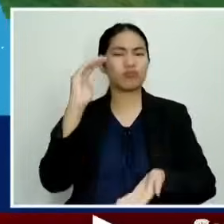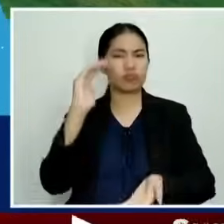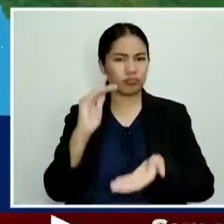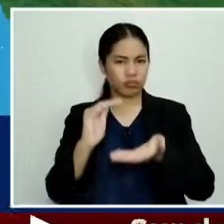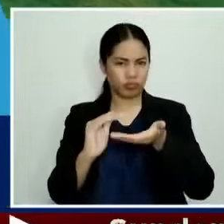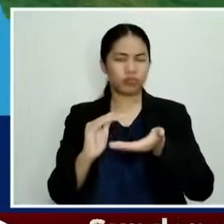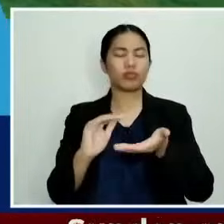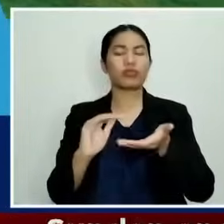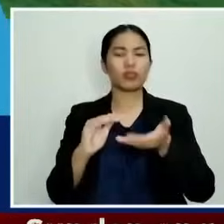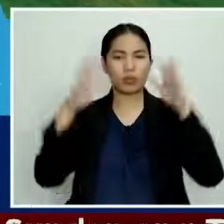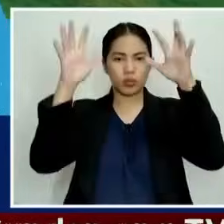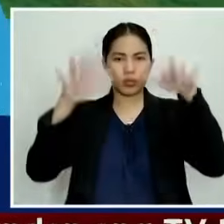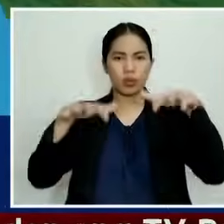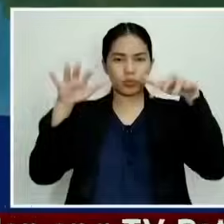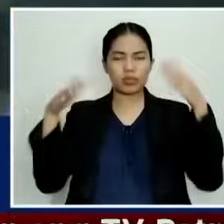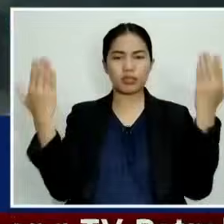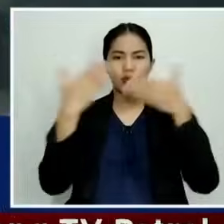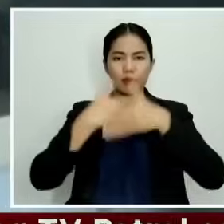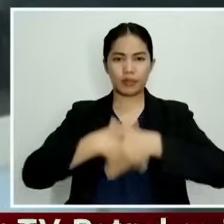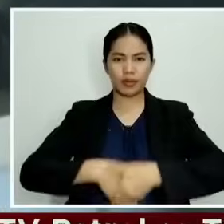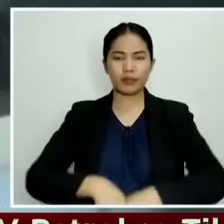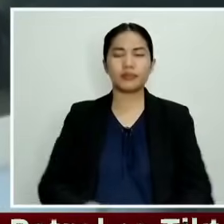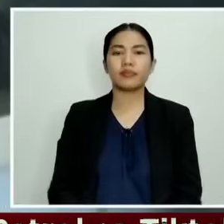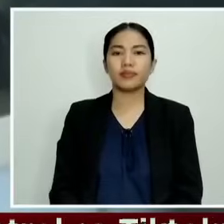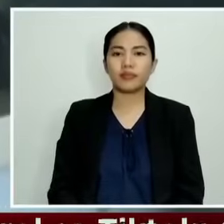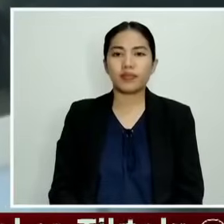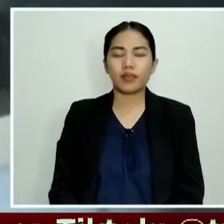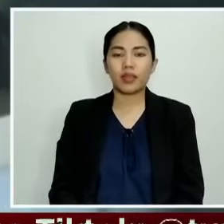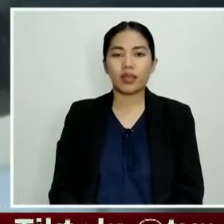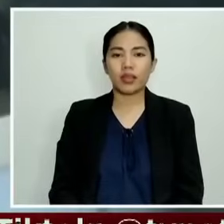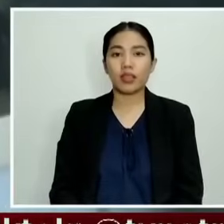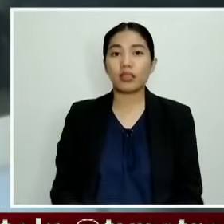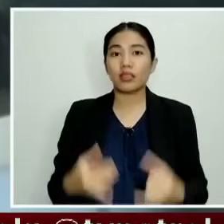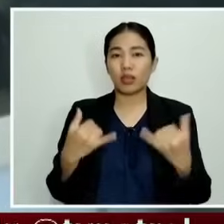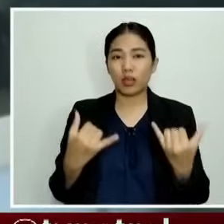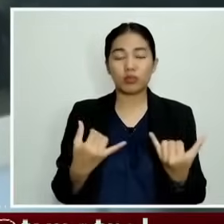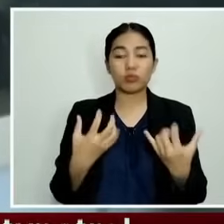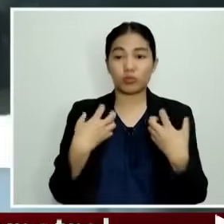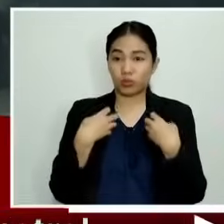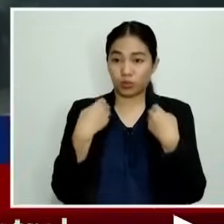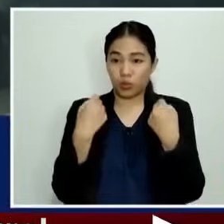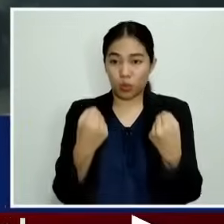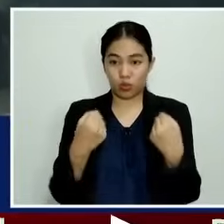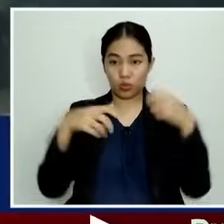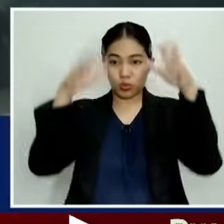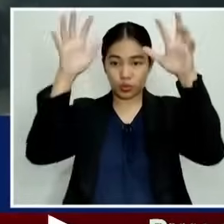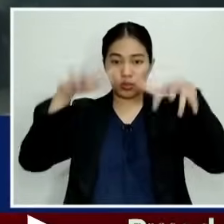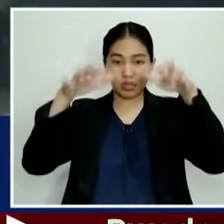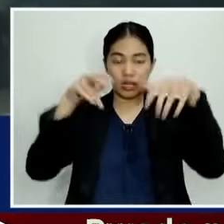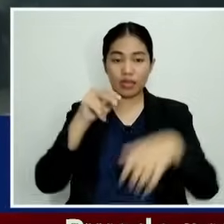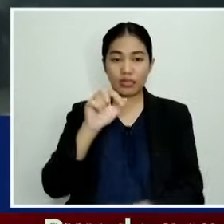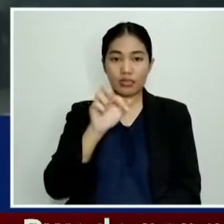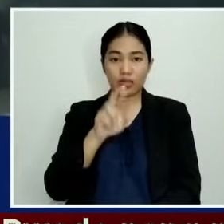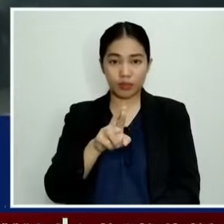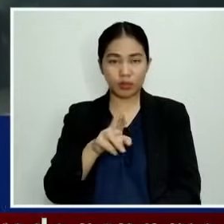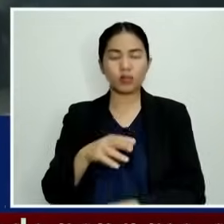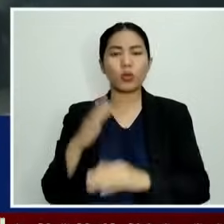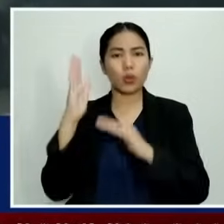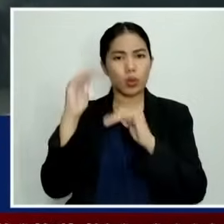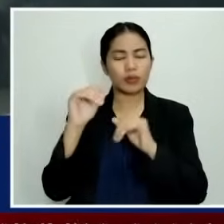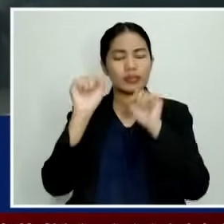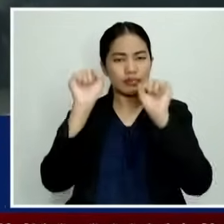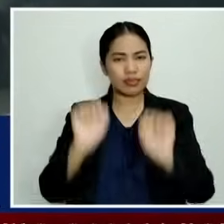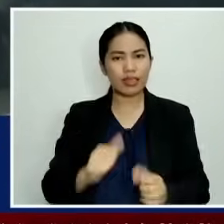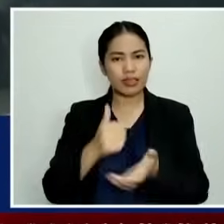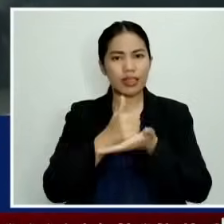gabi. Alvin, itong tinatayang malalakas na mga pag-ulan sa Metro Manila at ibang karating lugar ay inaasahang makakatulong para pababain